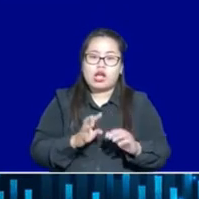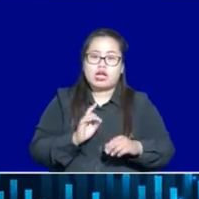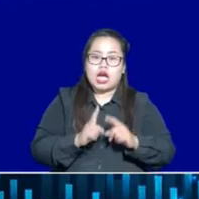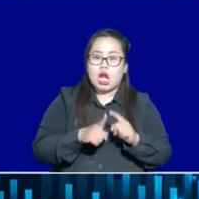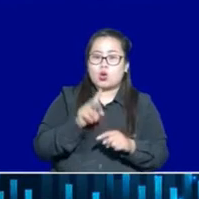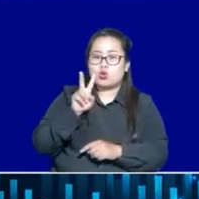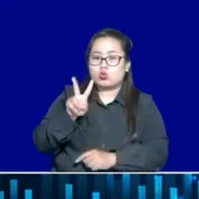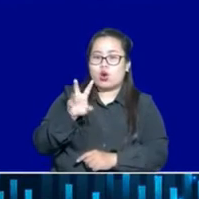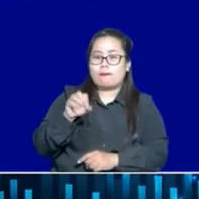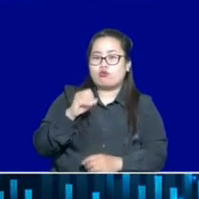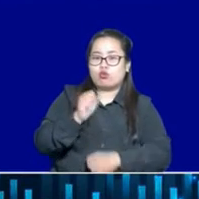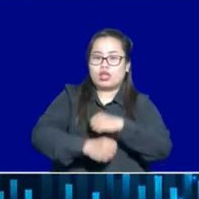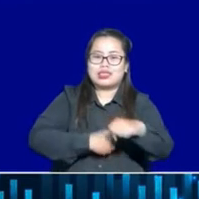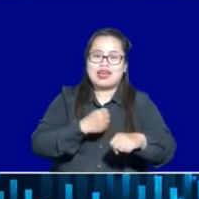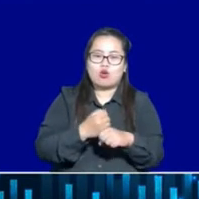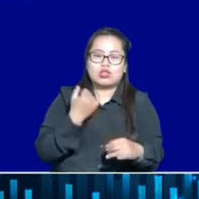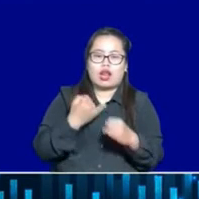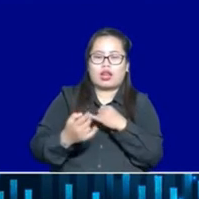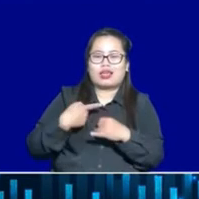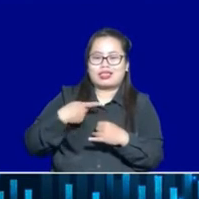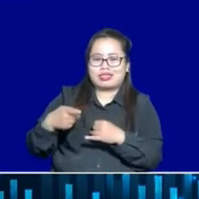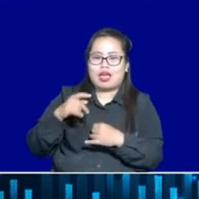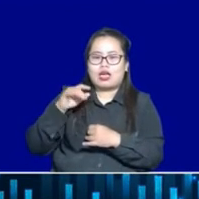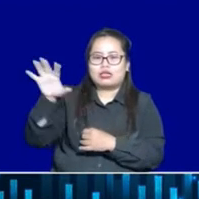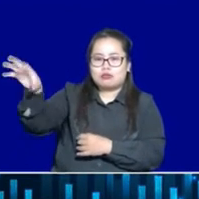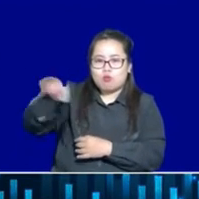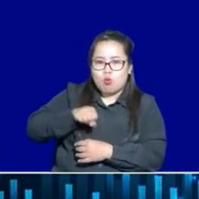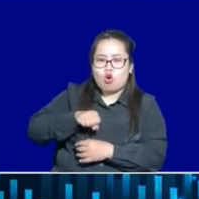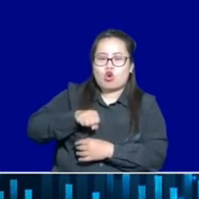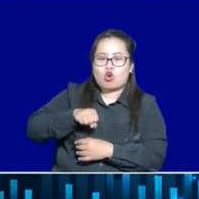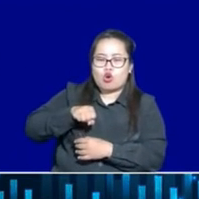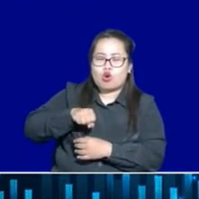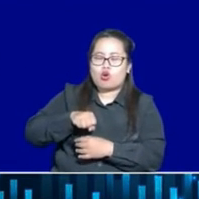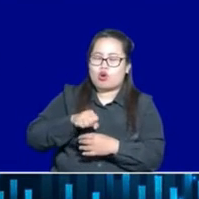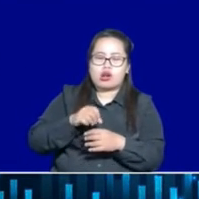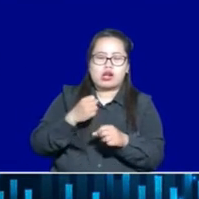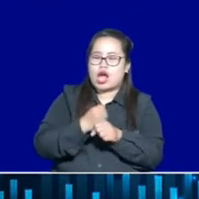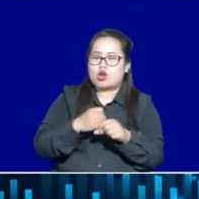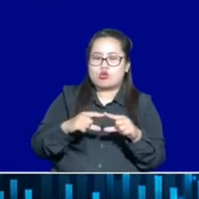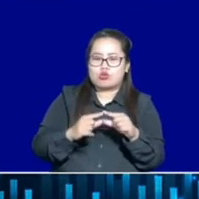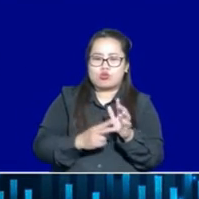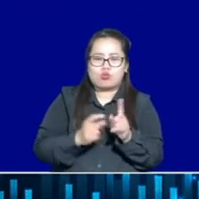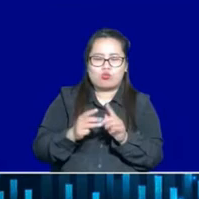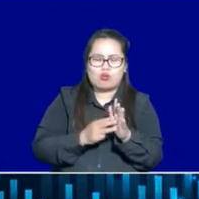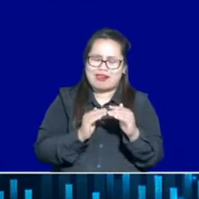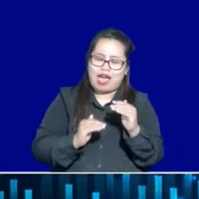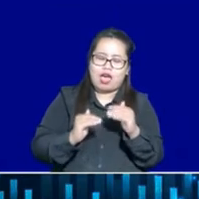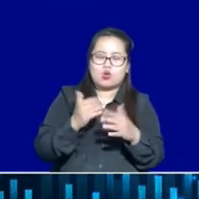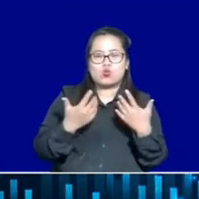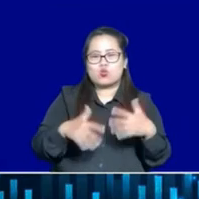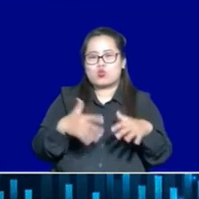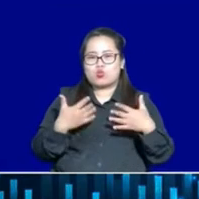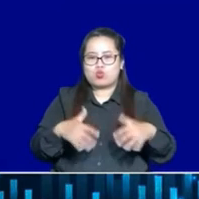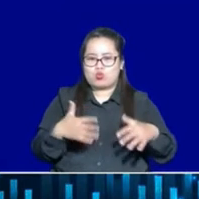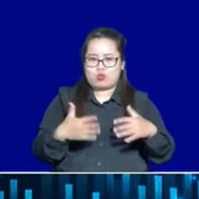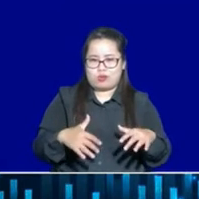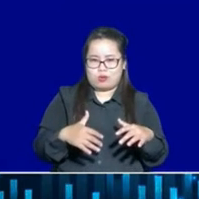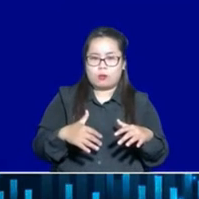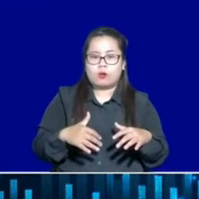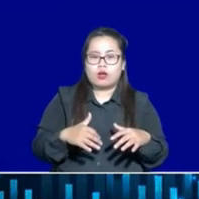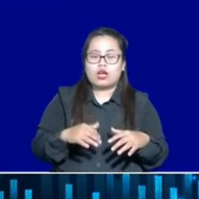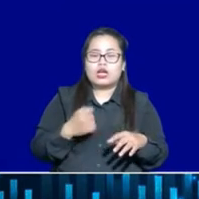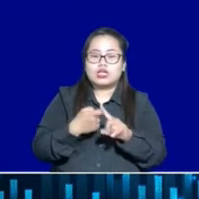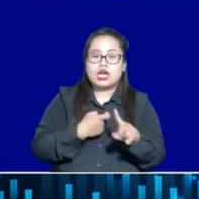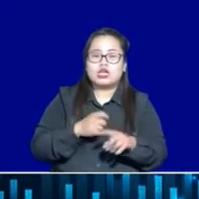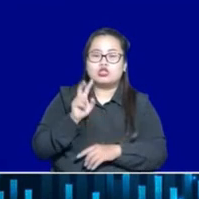20 tahun terakhir ini kita impor gandum itu sudah naik luar biasa. Ya, dan dari 2